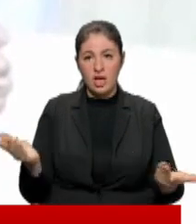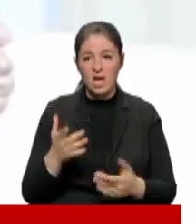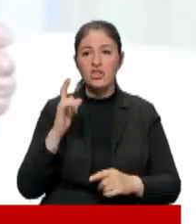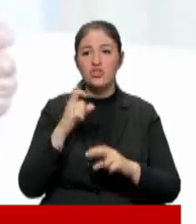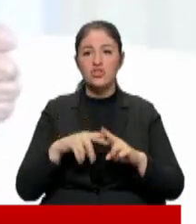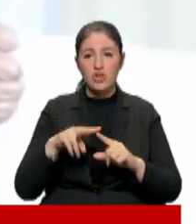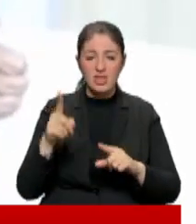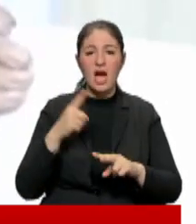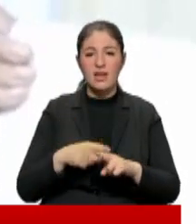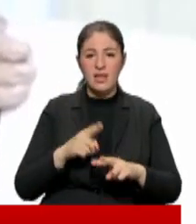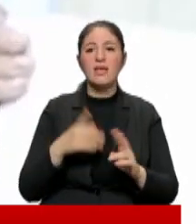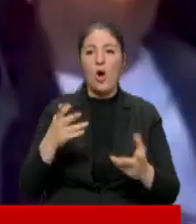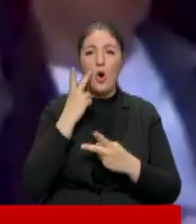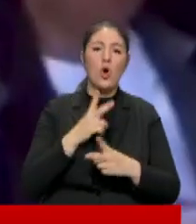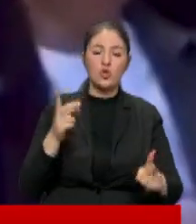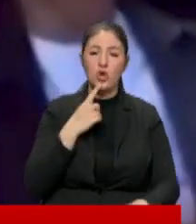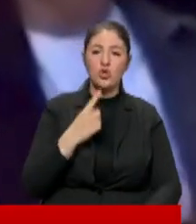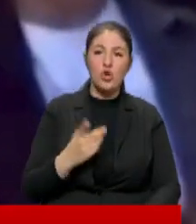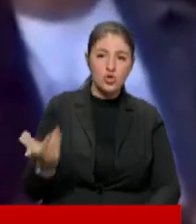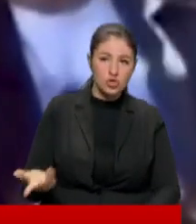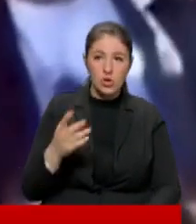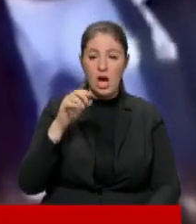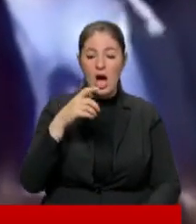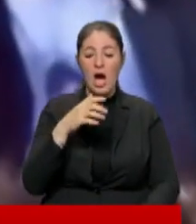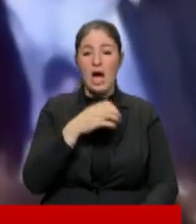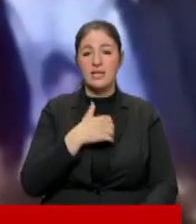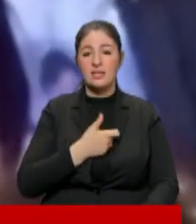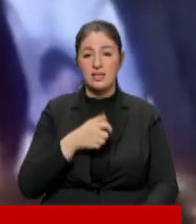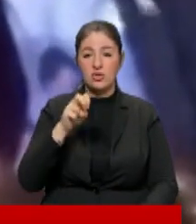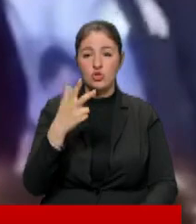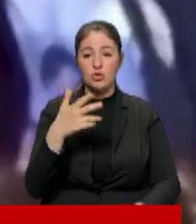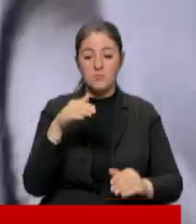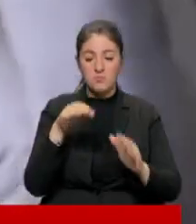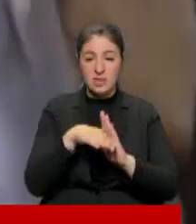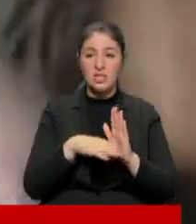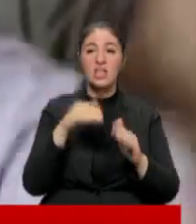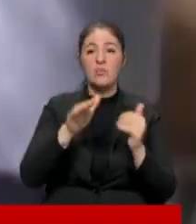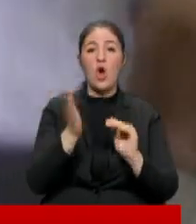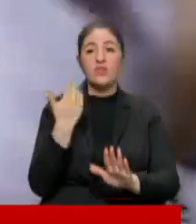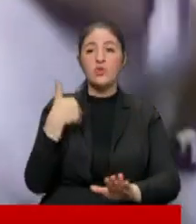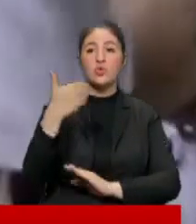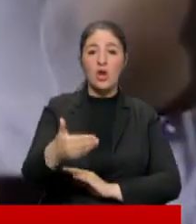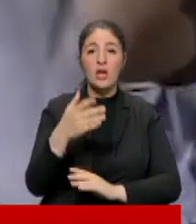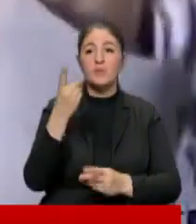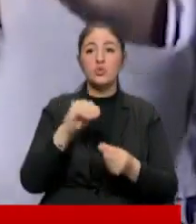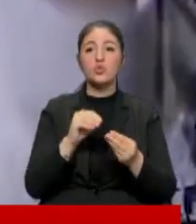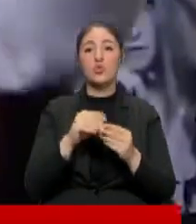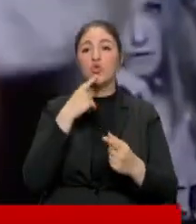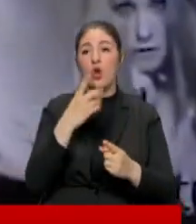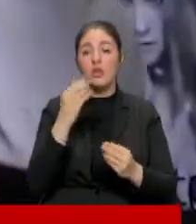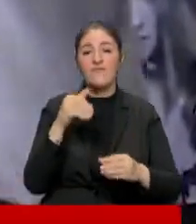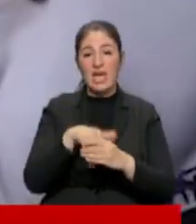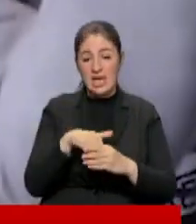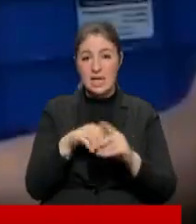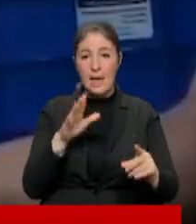Can Atalay'a özgürlük diyoruz. Anayasanın 83. maddesi seçimden önce veya sonra bir suç işlediği öne sürülen